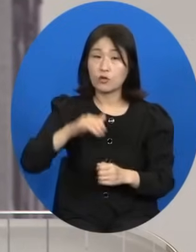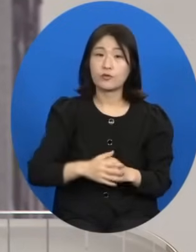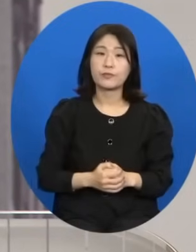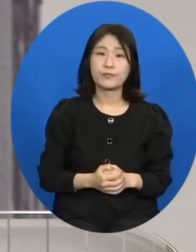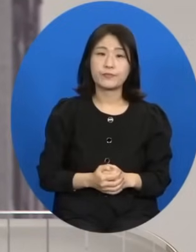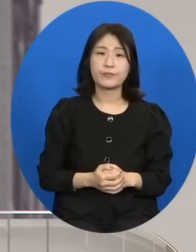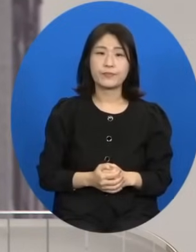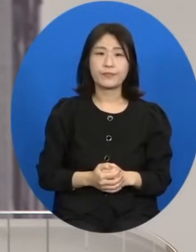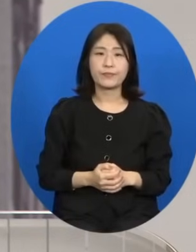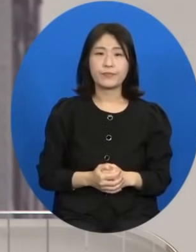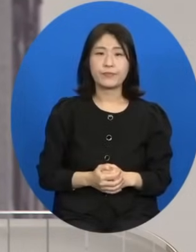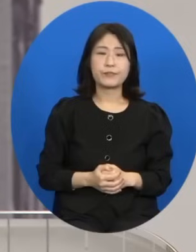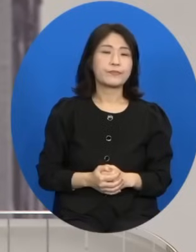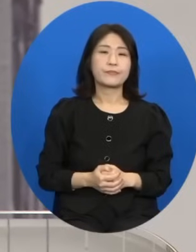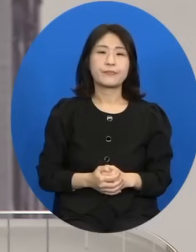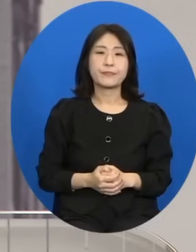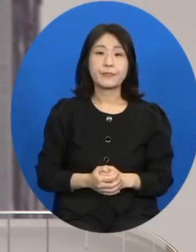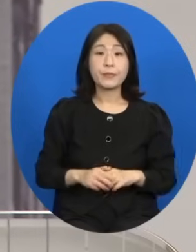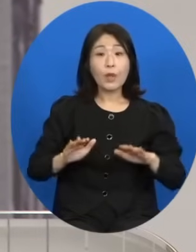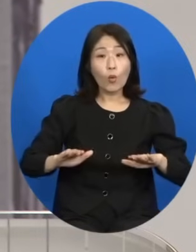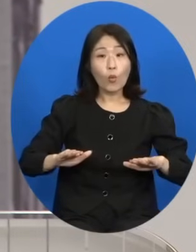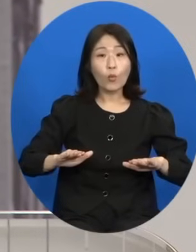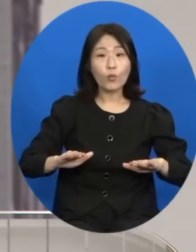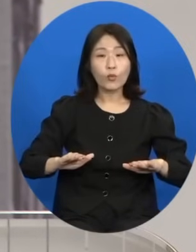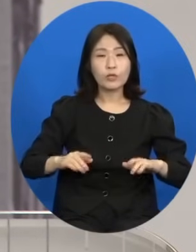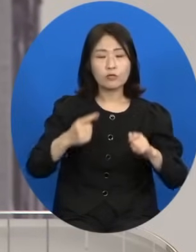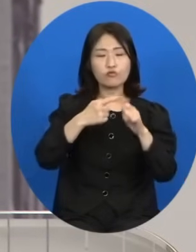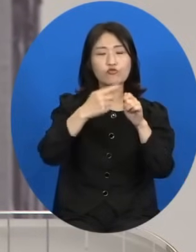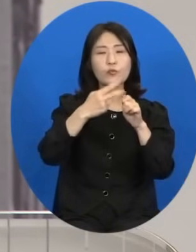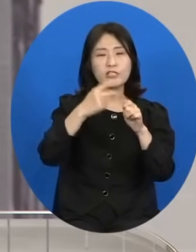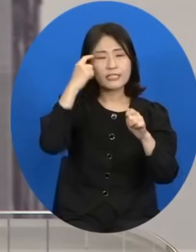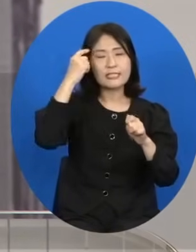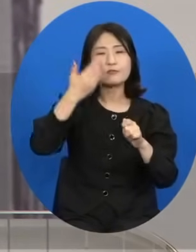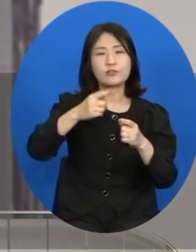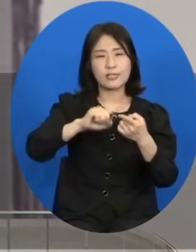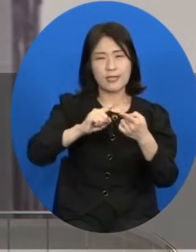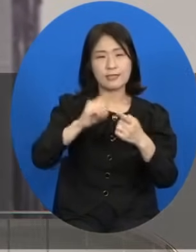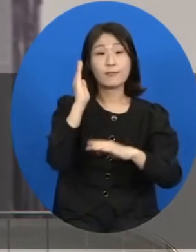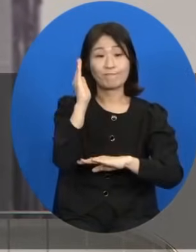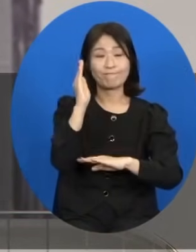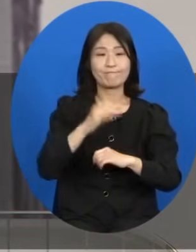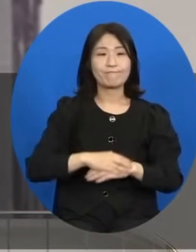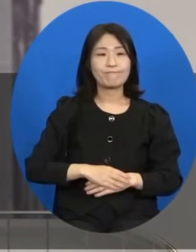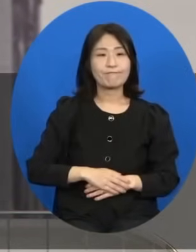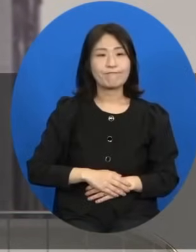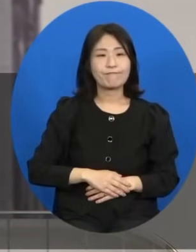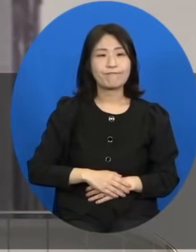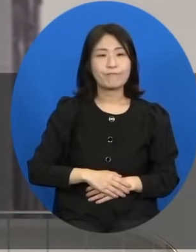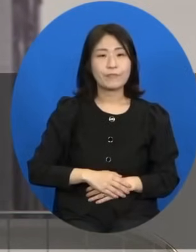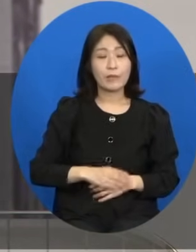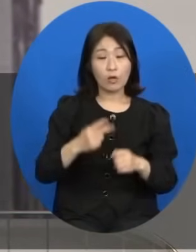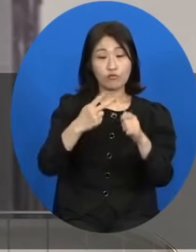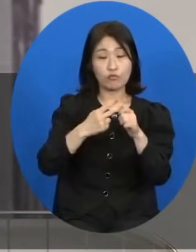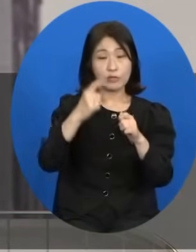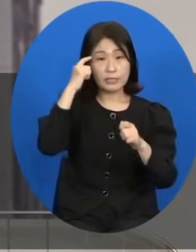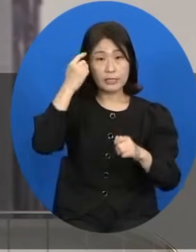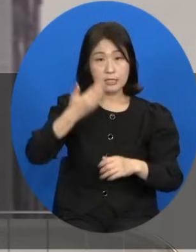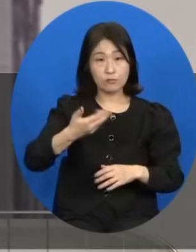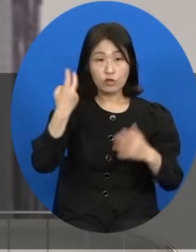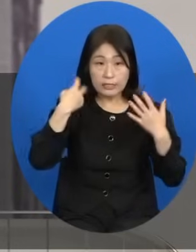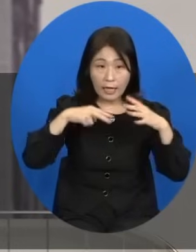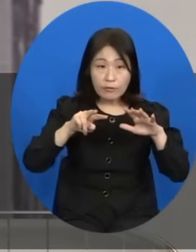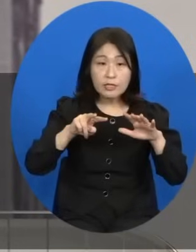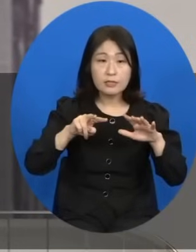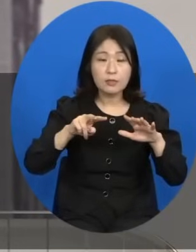주제를 다루지 않고 두 번째 질문으로 바로 넘어갈게요 8절입니다 두 번째 질문은 다니엘의 질문이었어요 나는